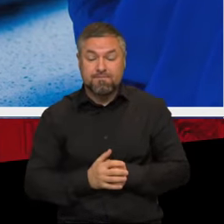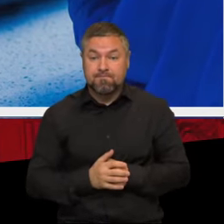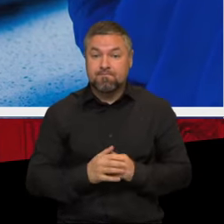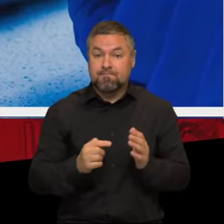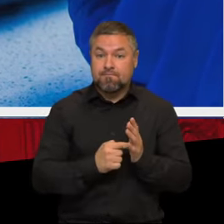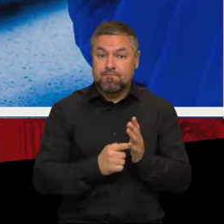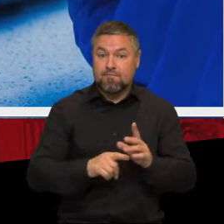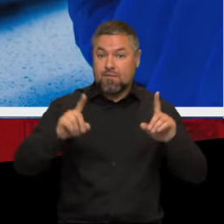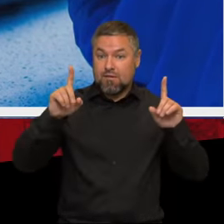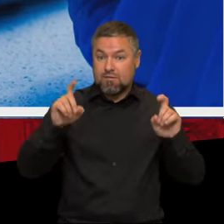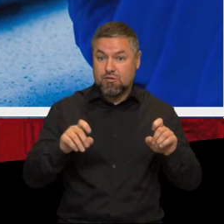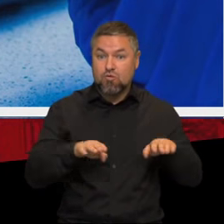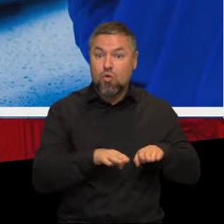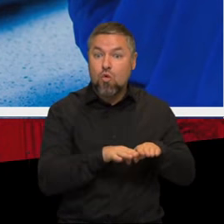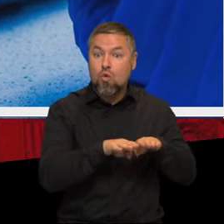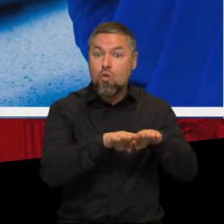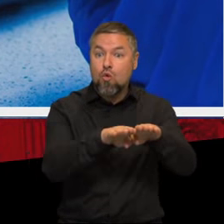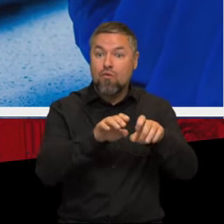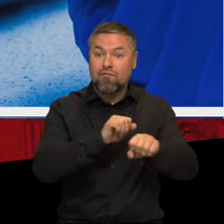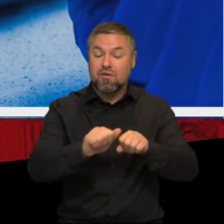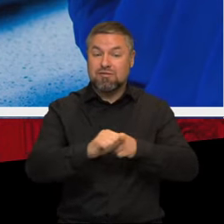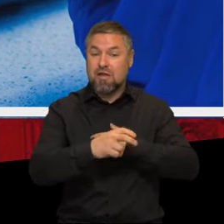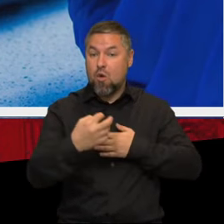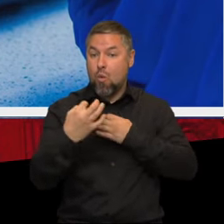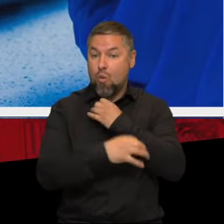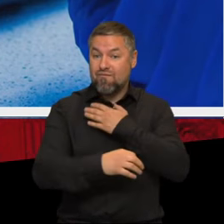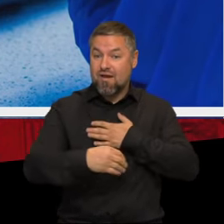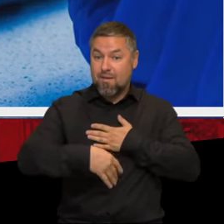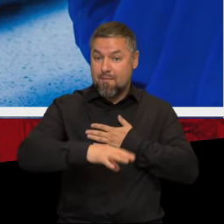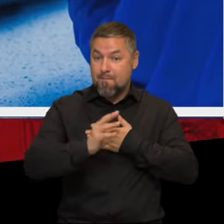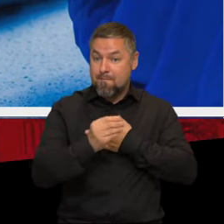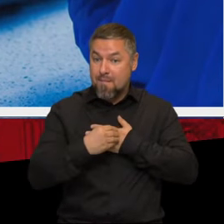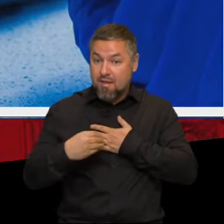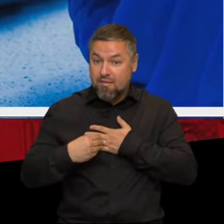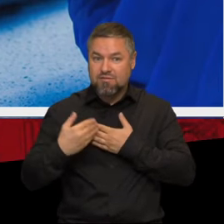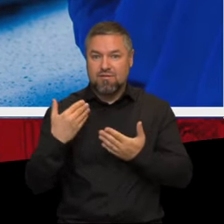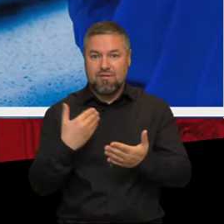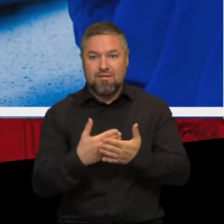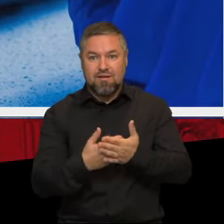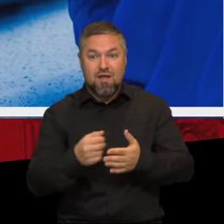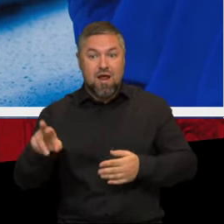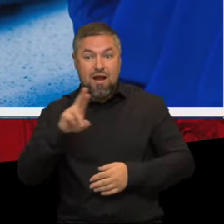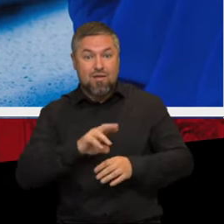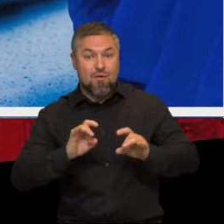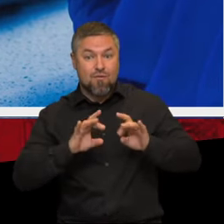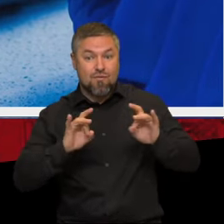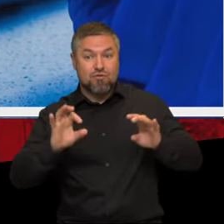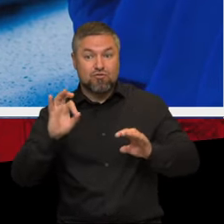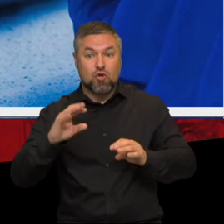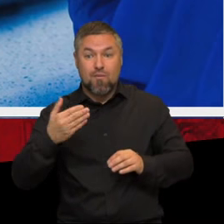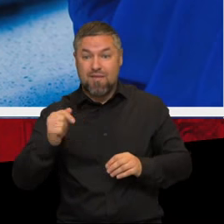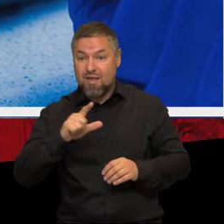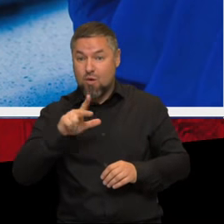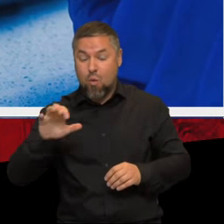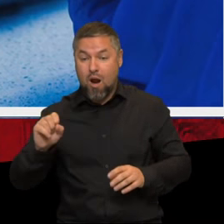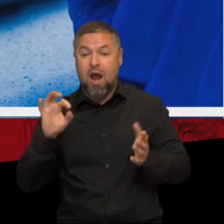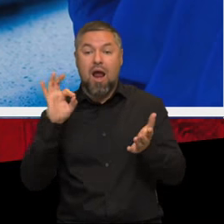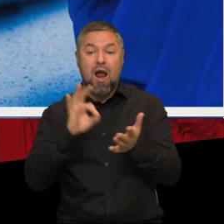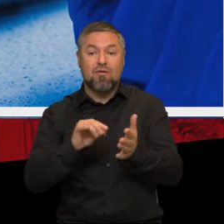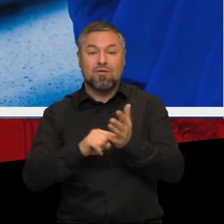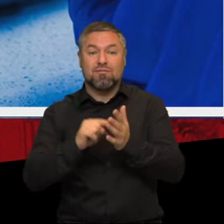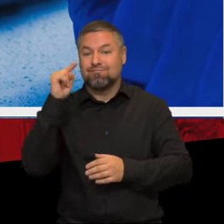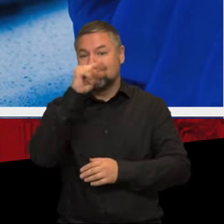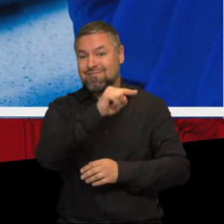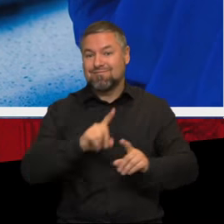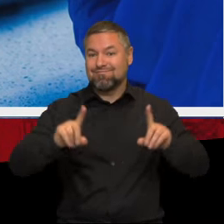a inauguracja równolegle odbywa się na Uniwersytecie Medycznym. Stąd brak pana rektora, profesora Strumiły, który uczestniczy